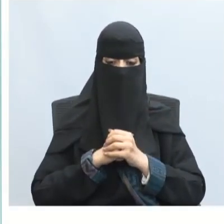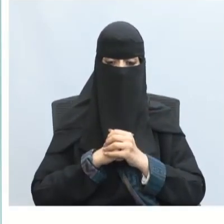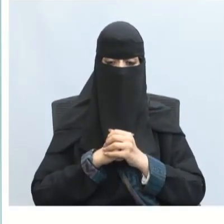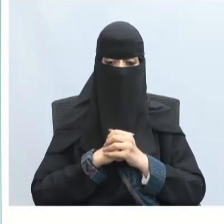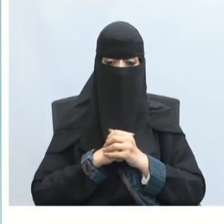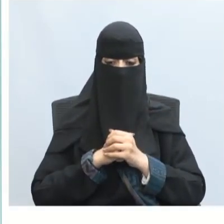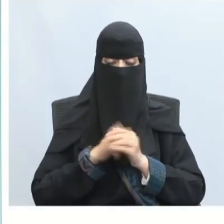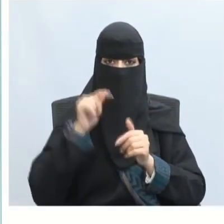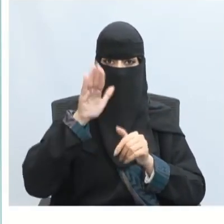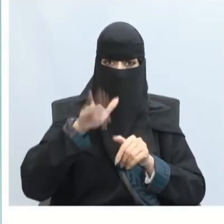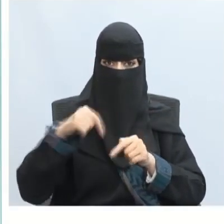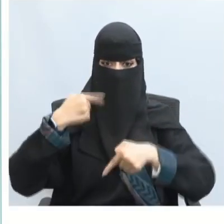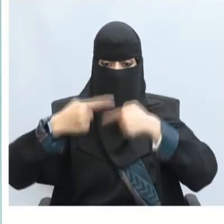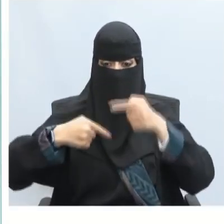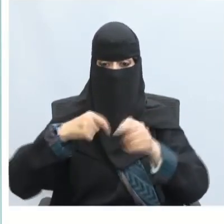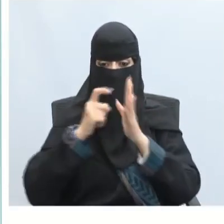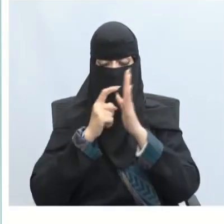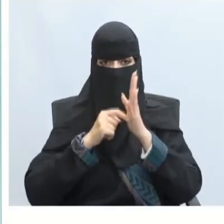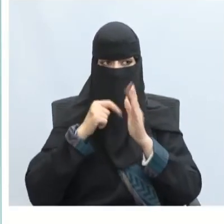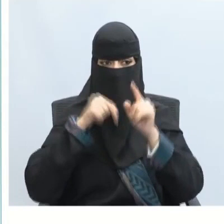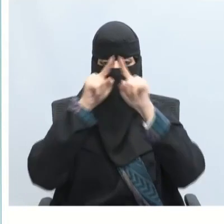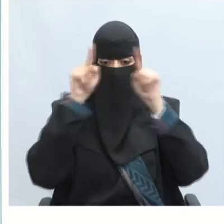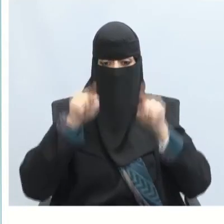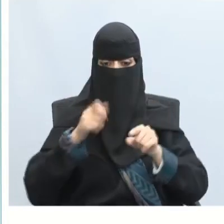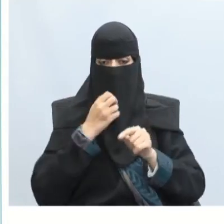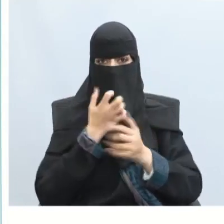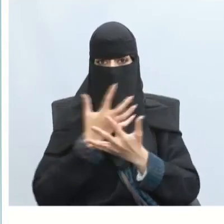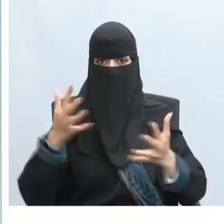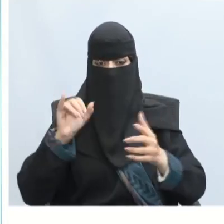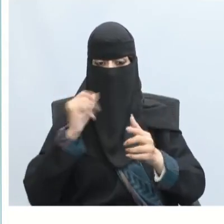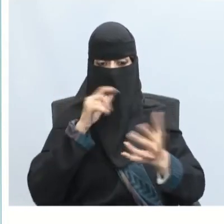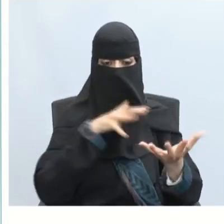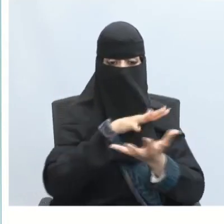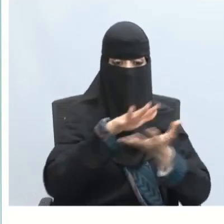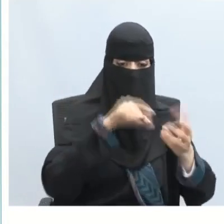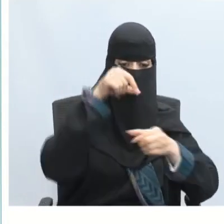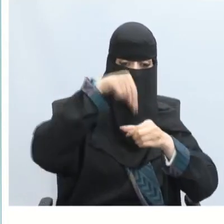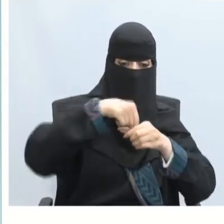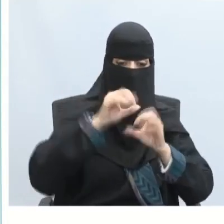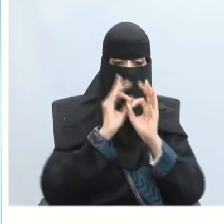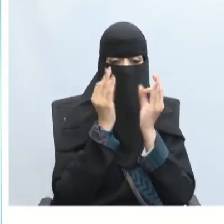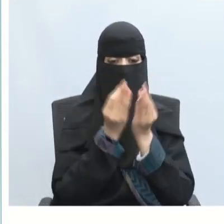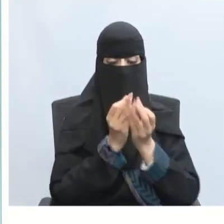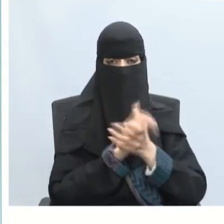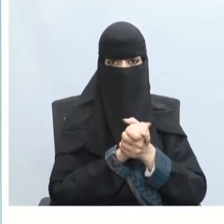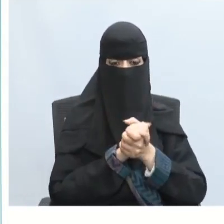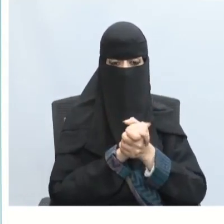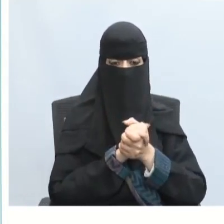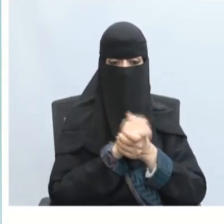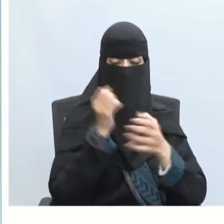واقتصادي تعالج الانظمه واللوائح كثير من المشكلات